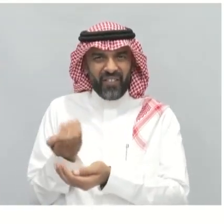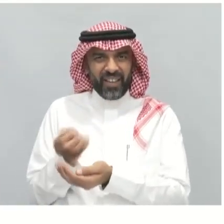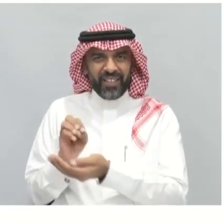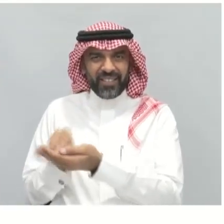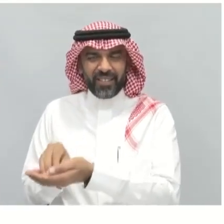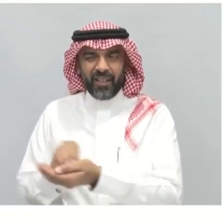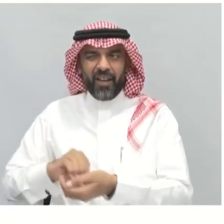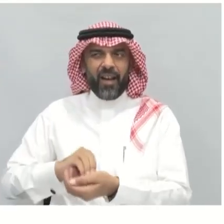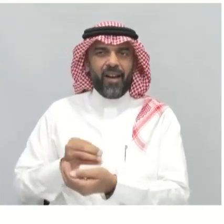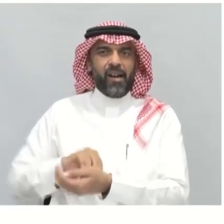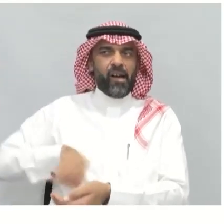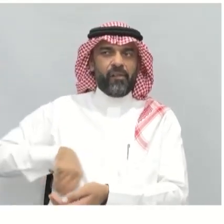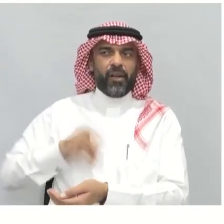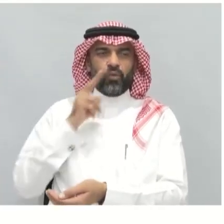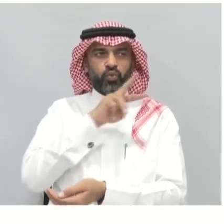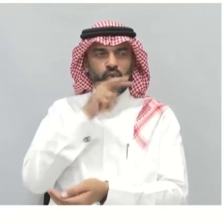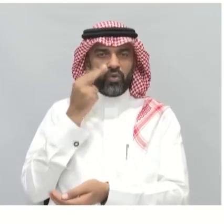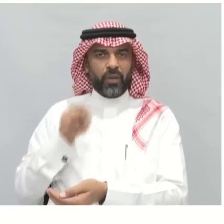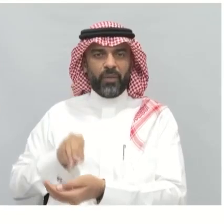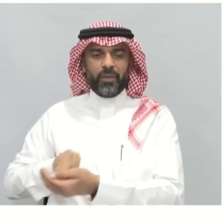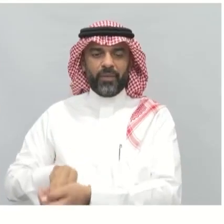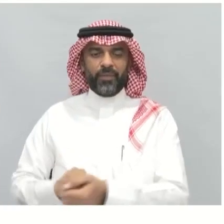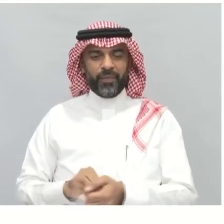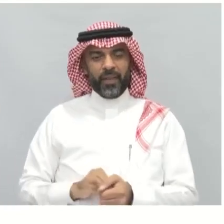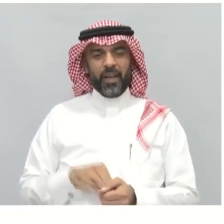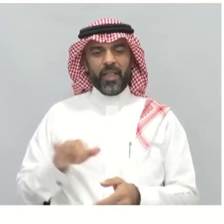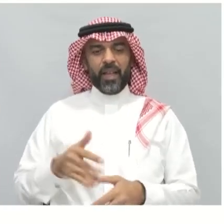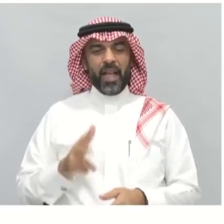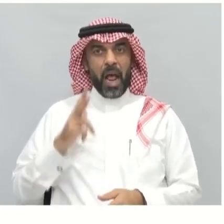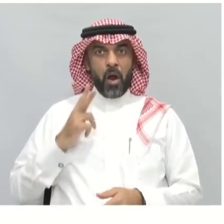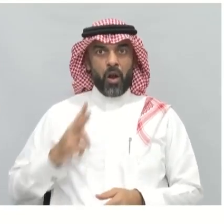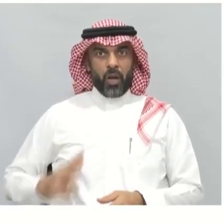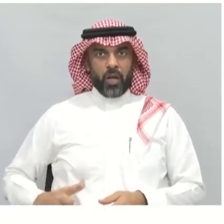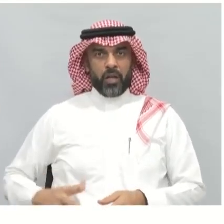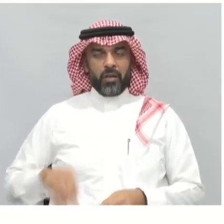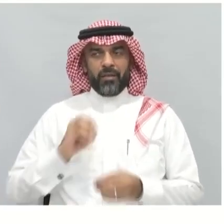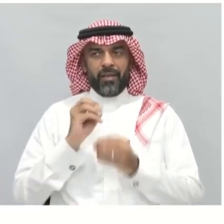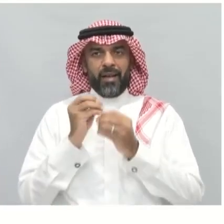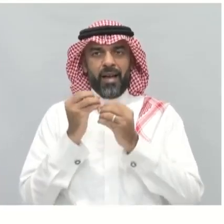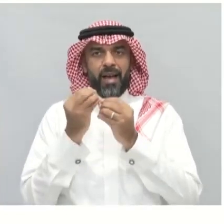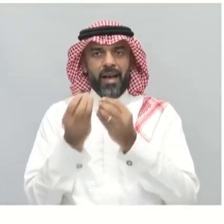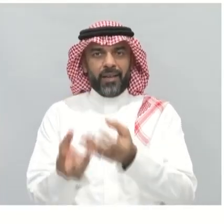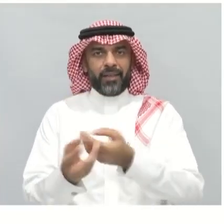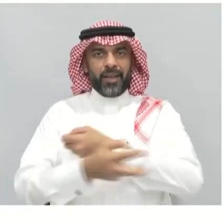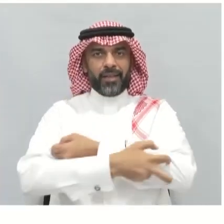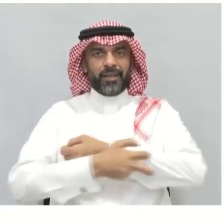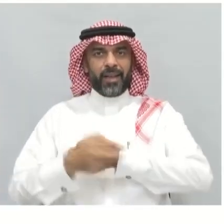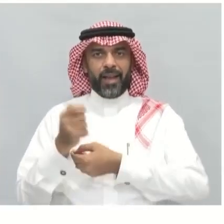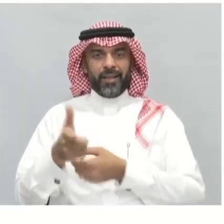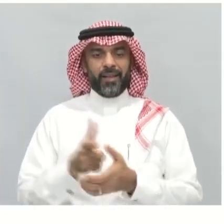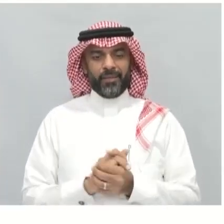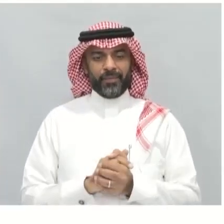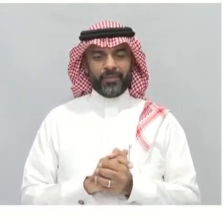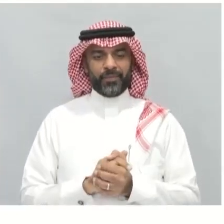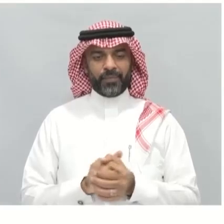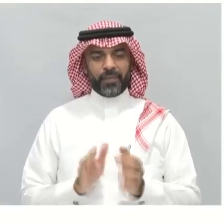زكاته وفي الفعل احيا نستطيع ان نقول احيا المؤمن ليله احيا المؤمن